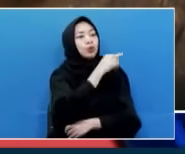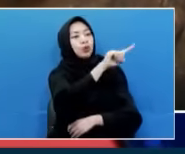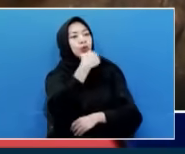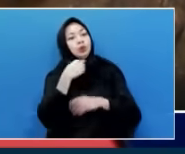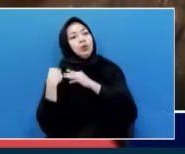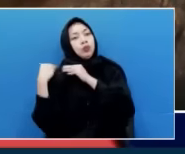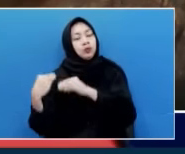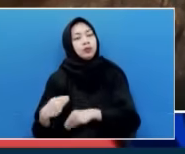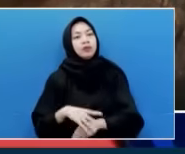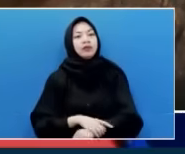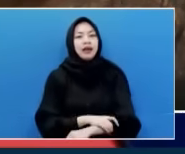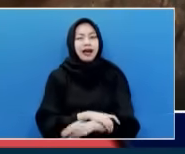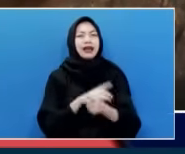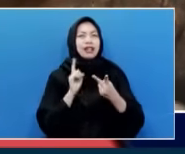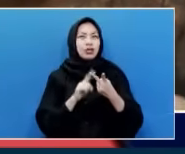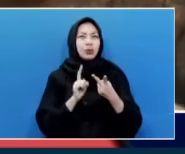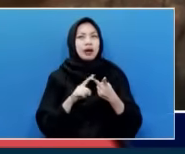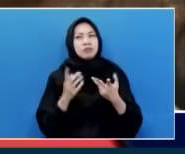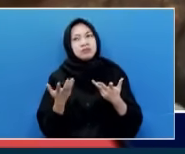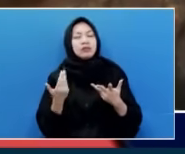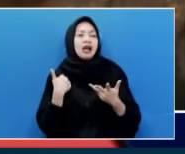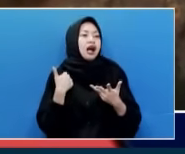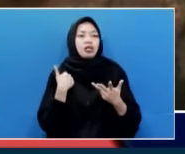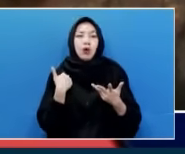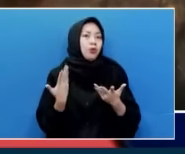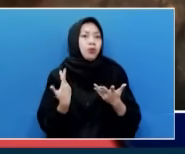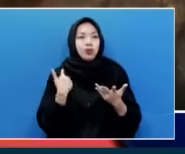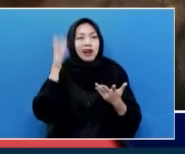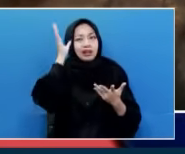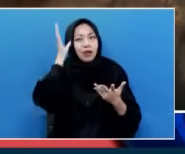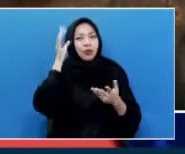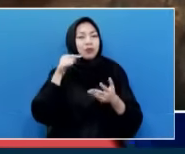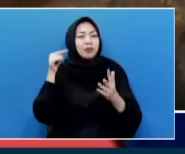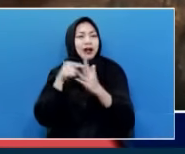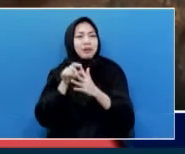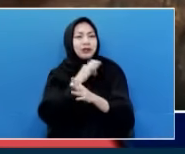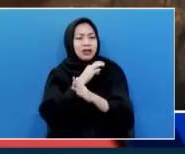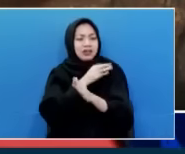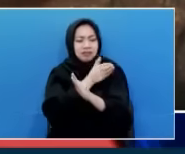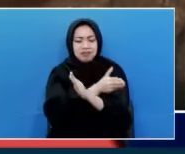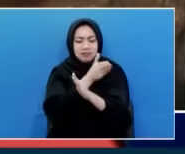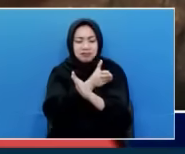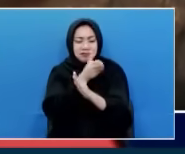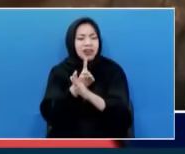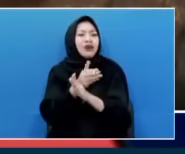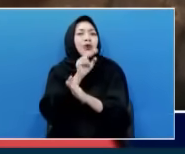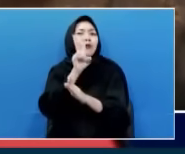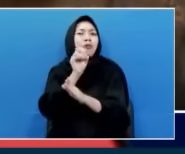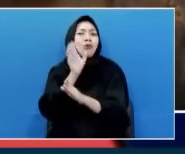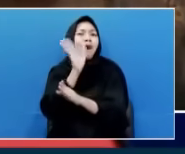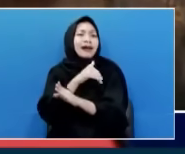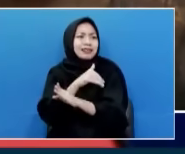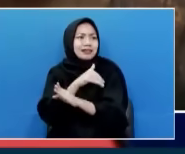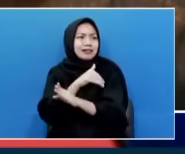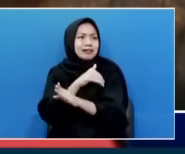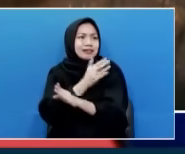kedua saya enggak tahu ya mbak ya karena Pemilu Pilpres sudah tinggal ya hitungan 20 hari 3 pekan tidak sampai